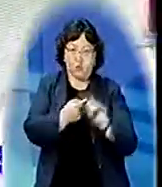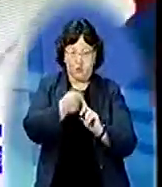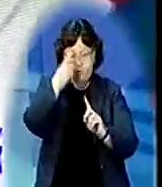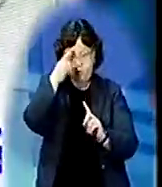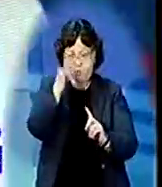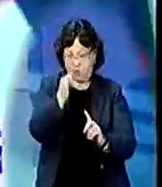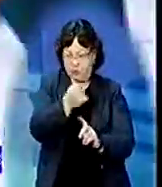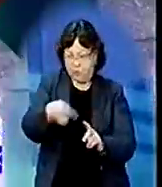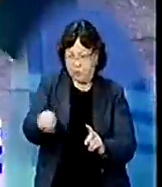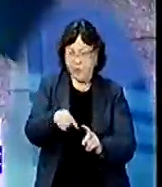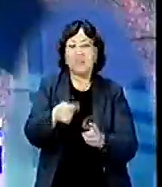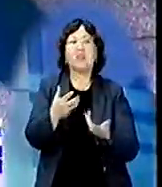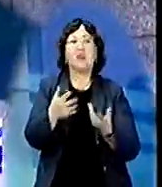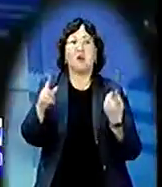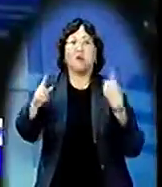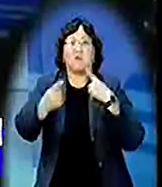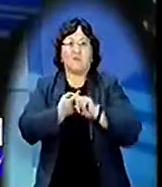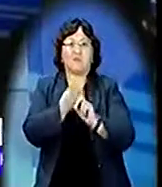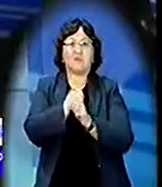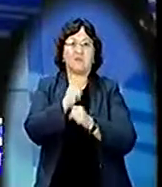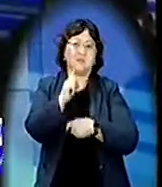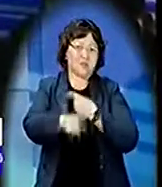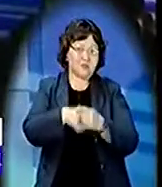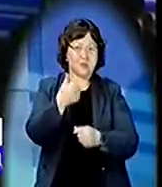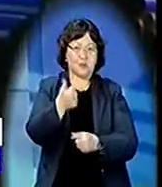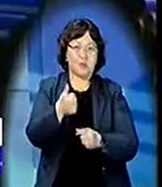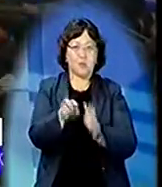давуу талыг авчрах боломжтой гэж судлаачид үзэж байна.